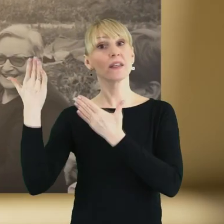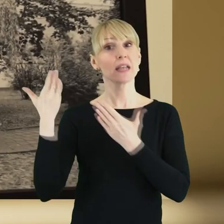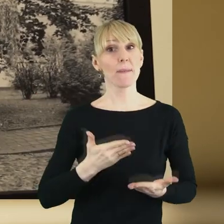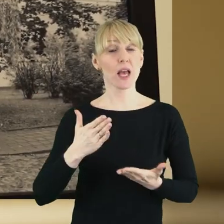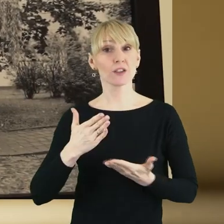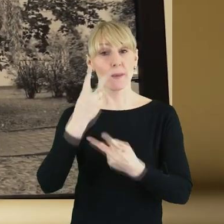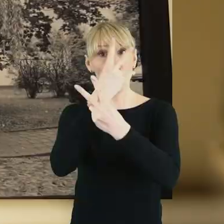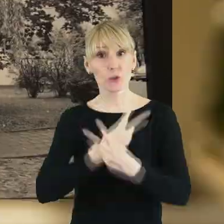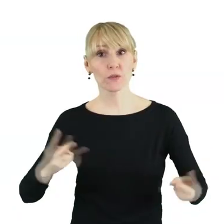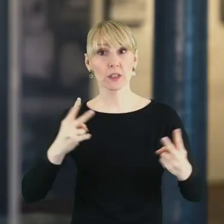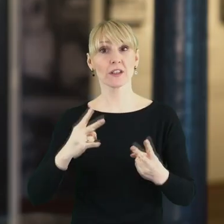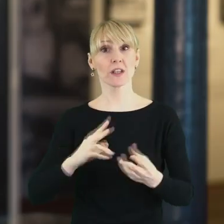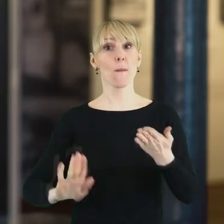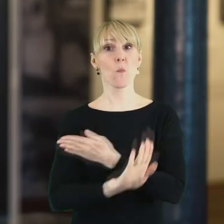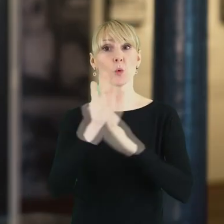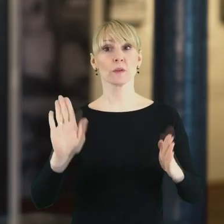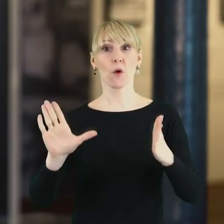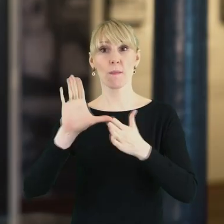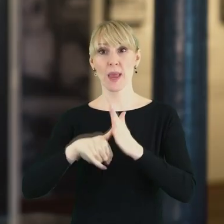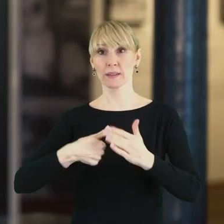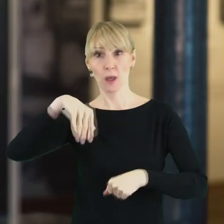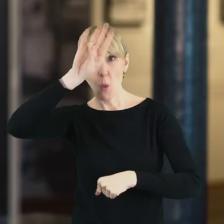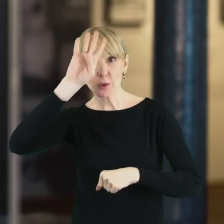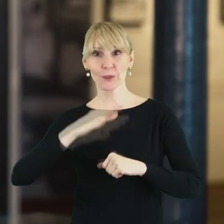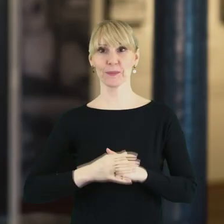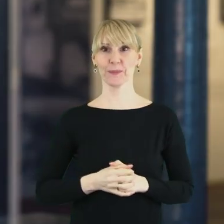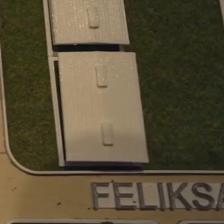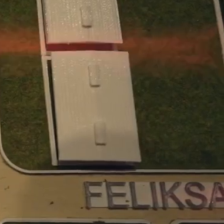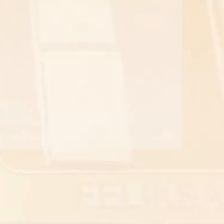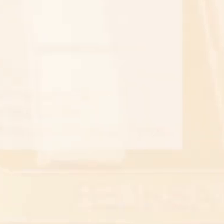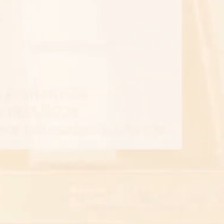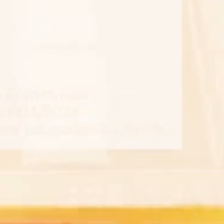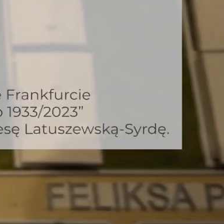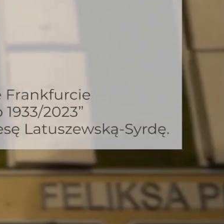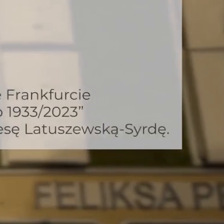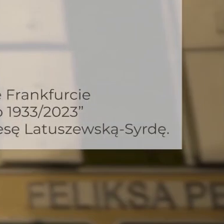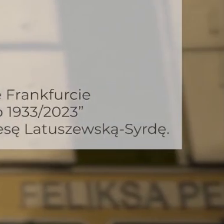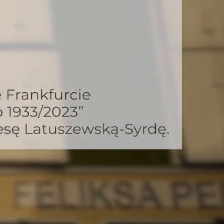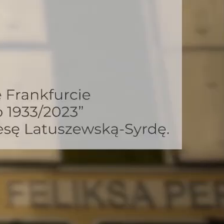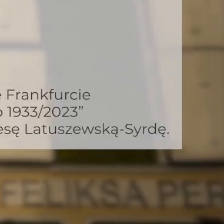Józefa Montfiła Mileckiego. Zapraszam do zwiedzania w Muzeum Miasta Łodzi.